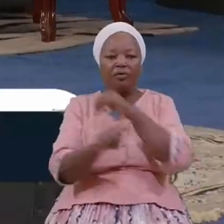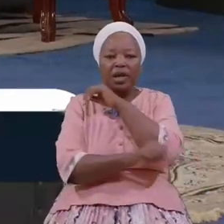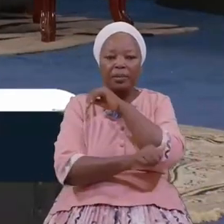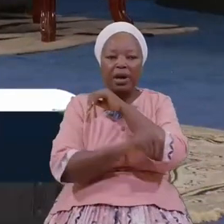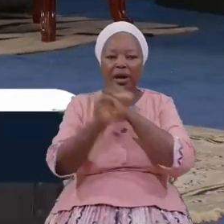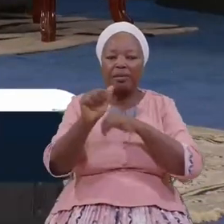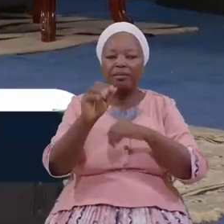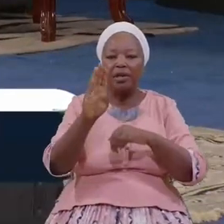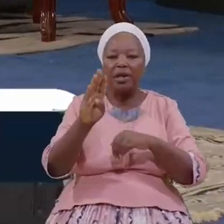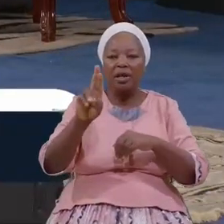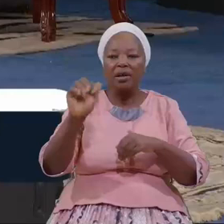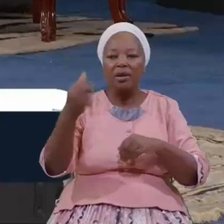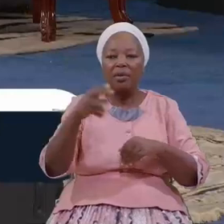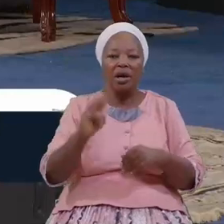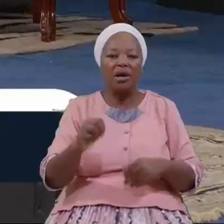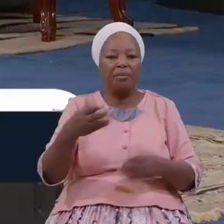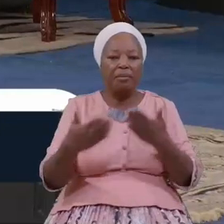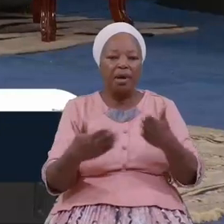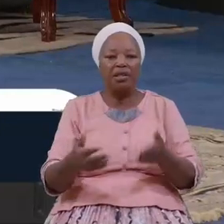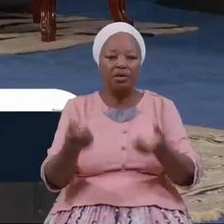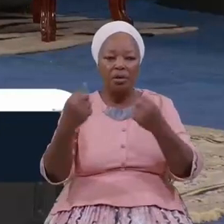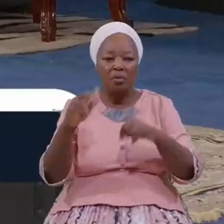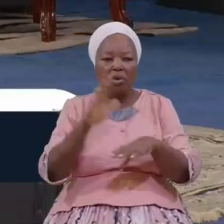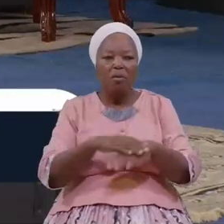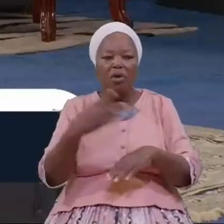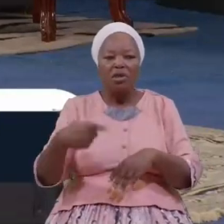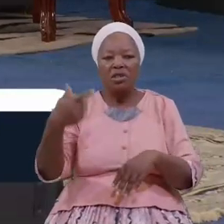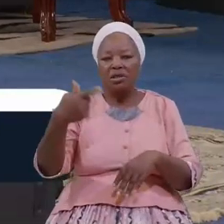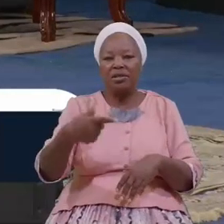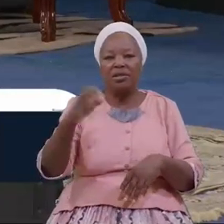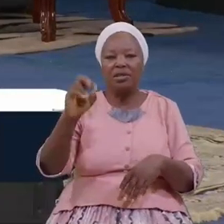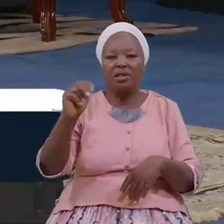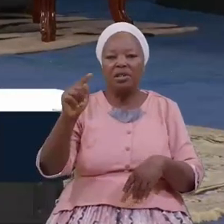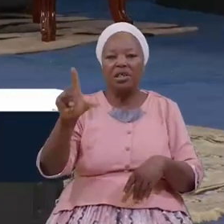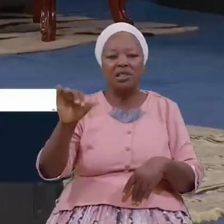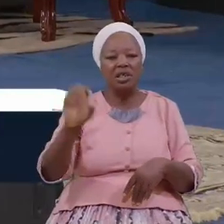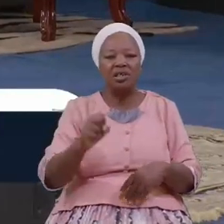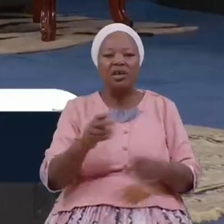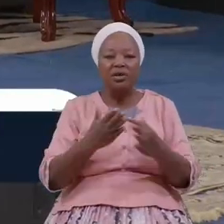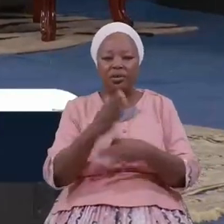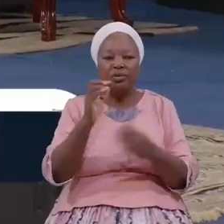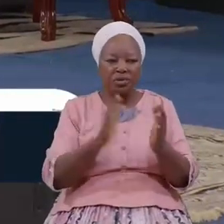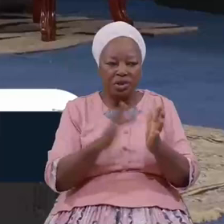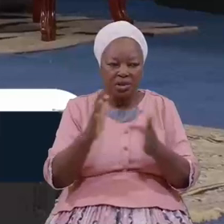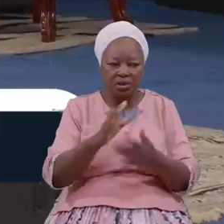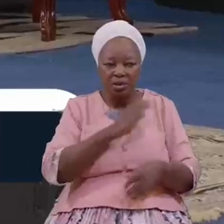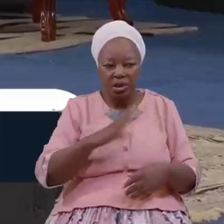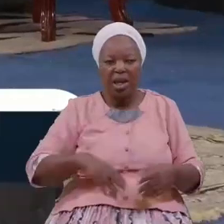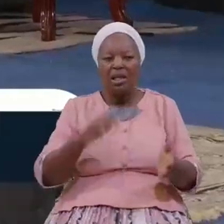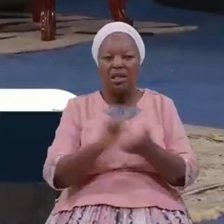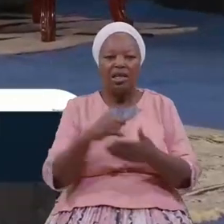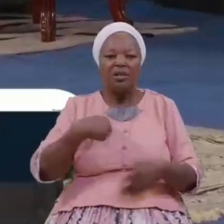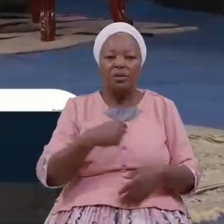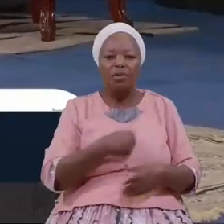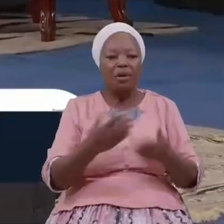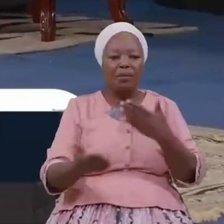bénédiction d'Abraham eut pour les païens son accomplissement en Jésus-Christ, et